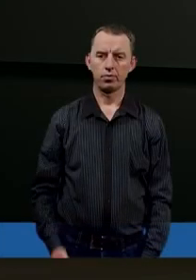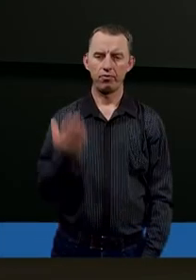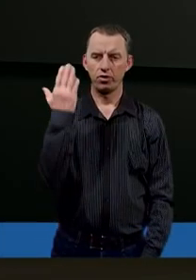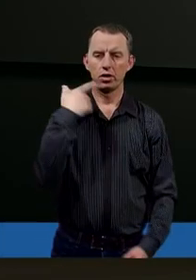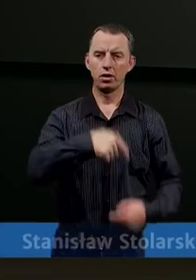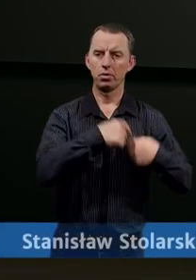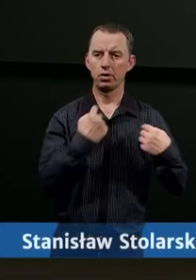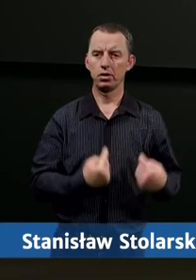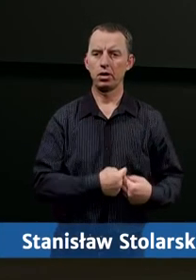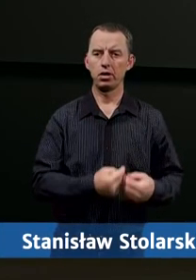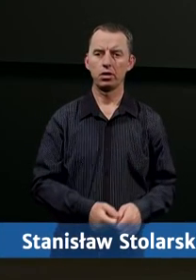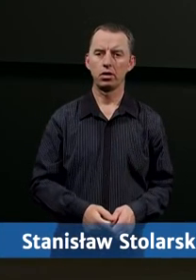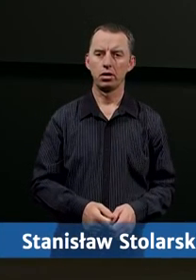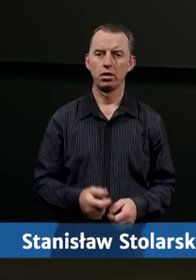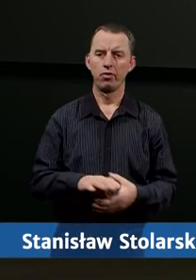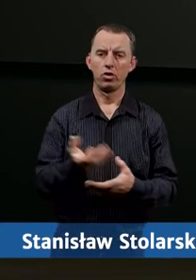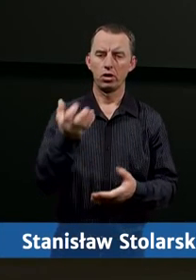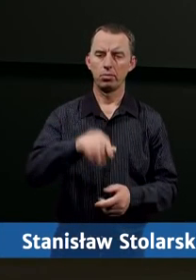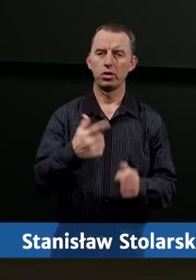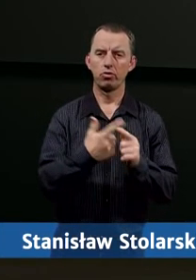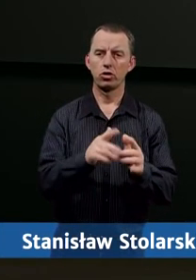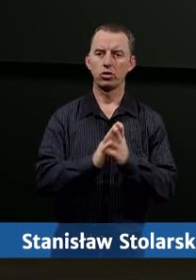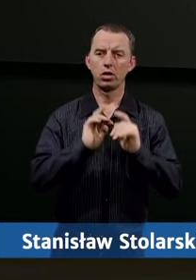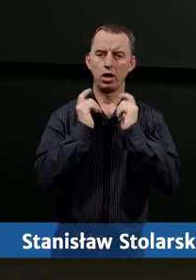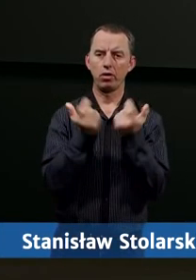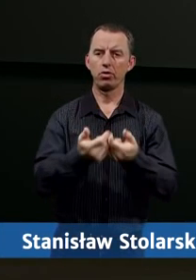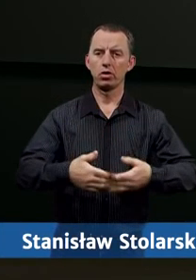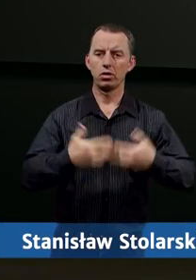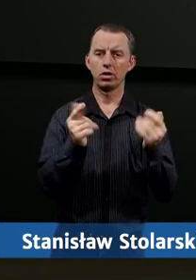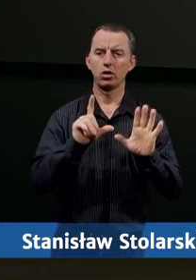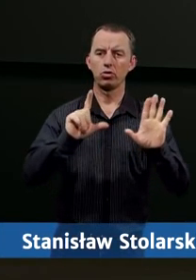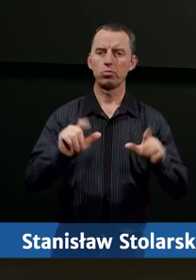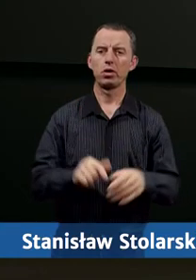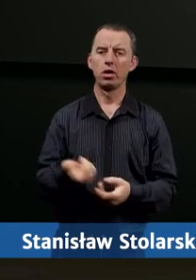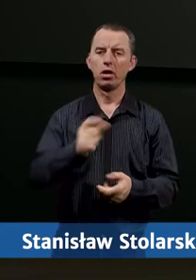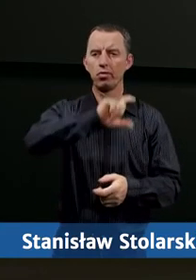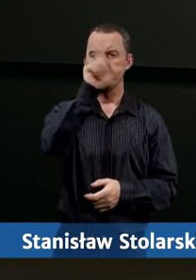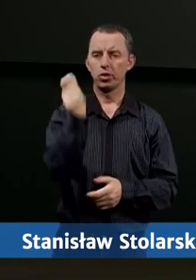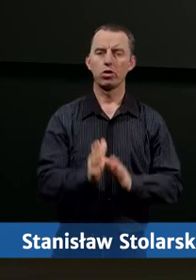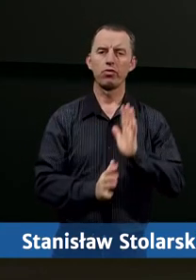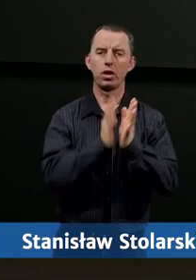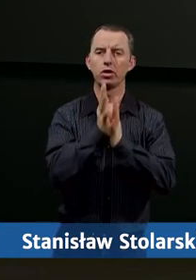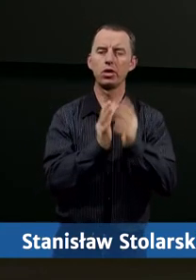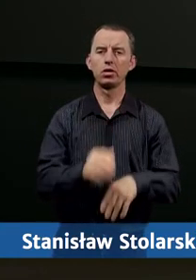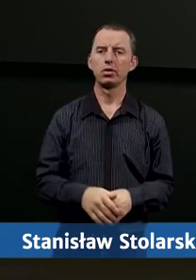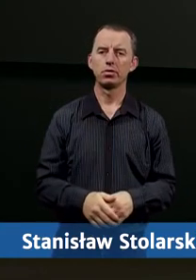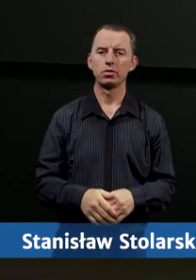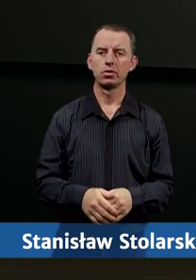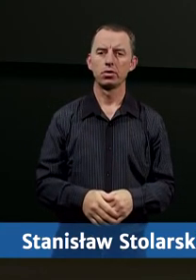Witam serdecznie w zborze Kościoła Adwentystów Dnia Siódmego w Podkowie Leśnej.